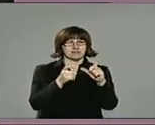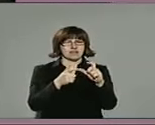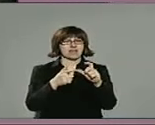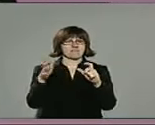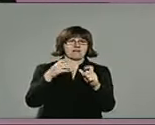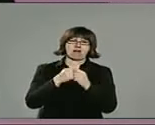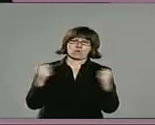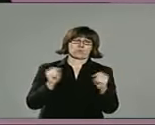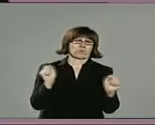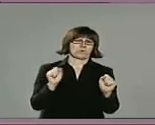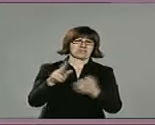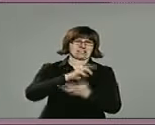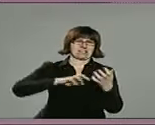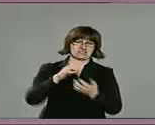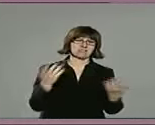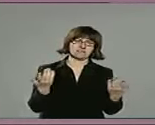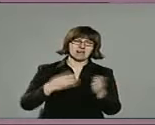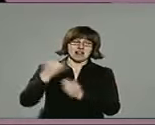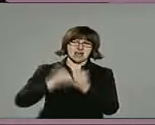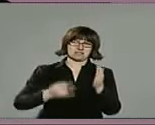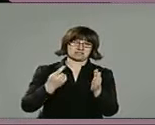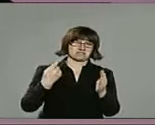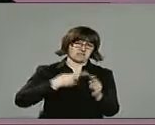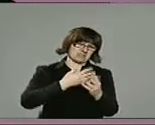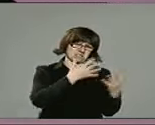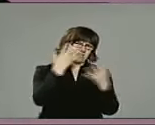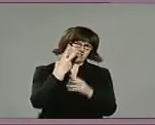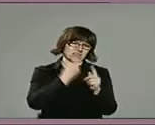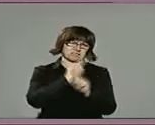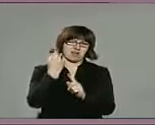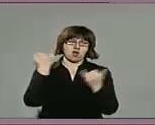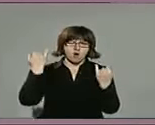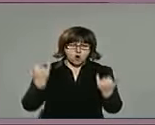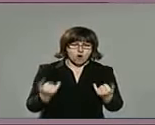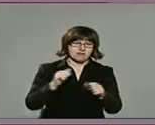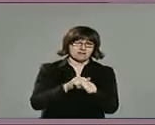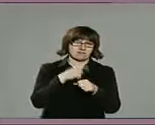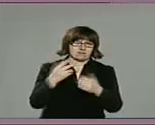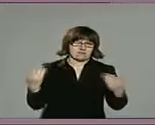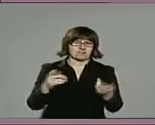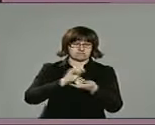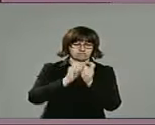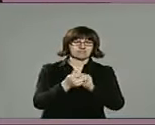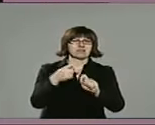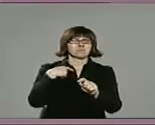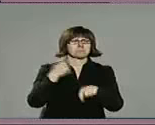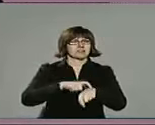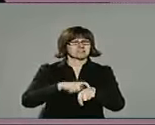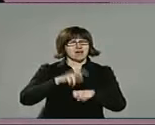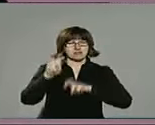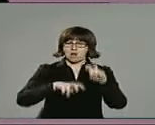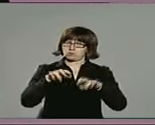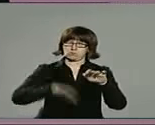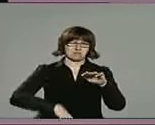einer der größten Krisen der letzten Jahrzehnte. Heute können wir feststellen, wir haben die Zeit genutzt und